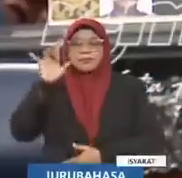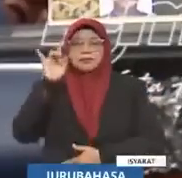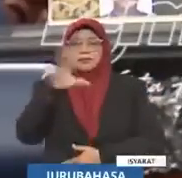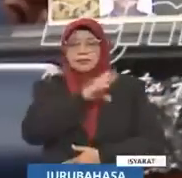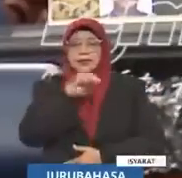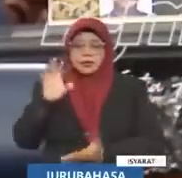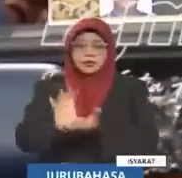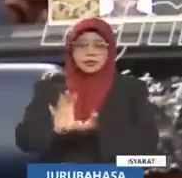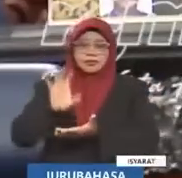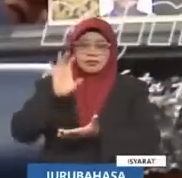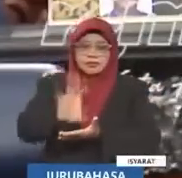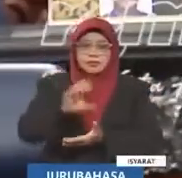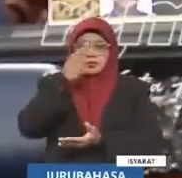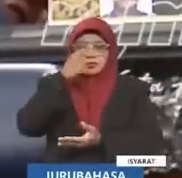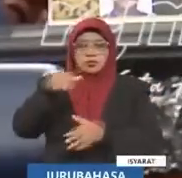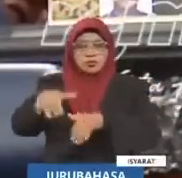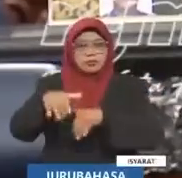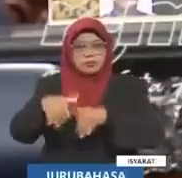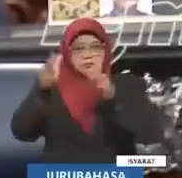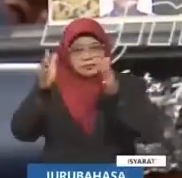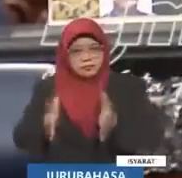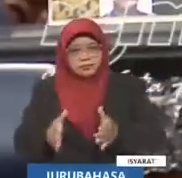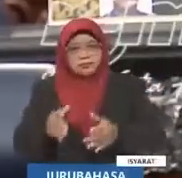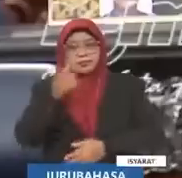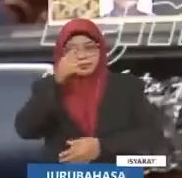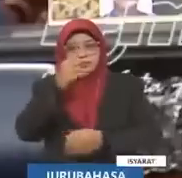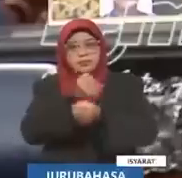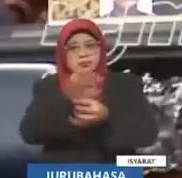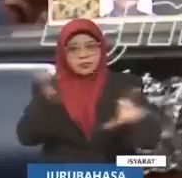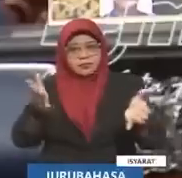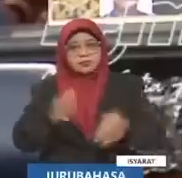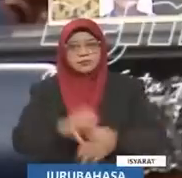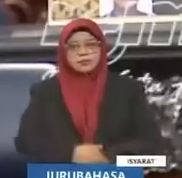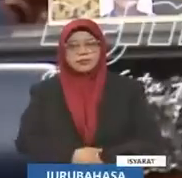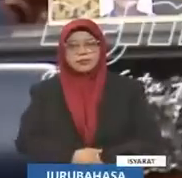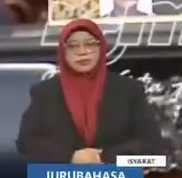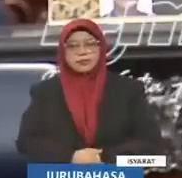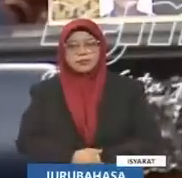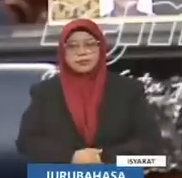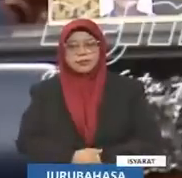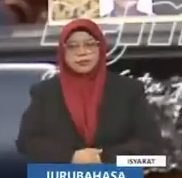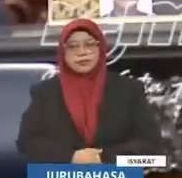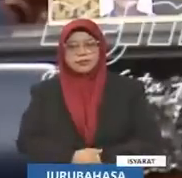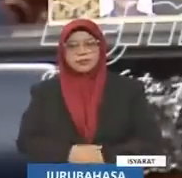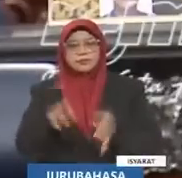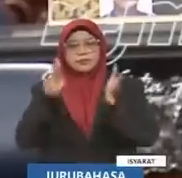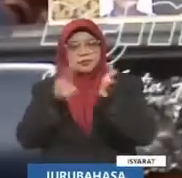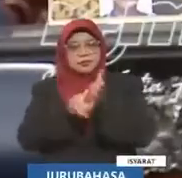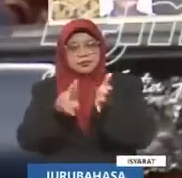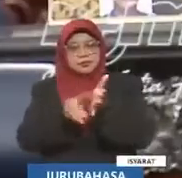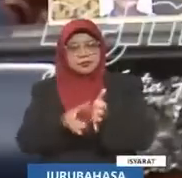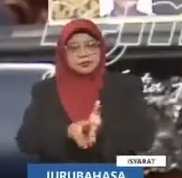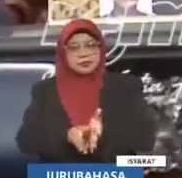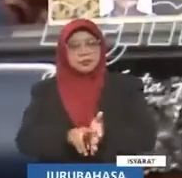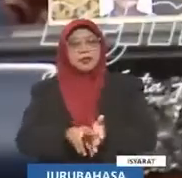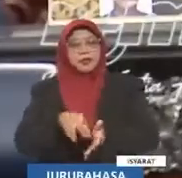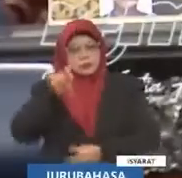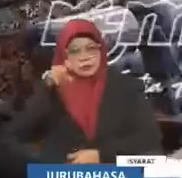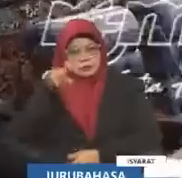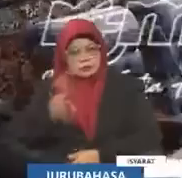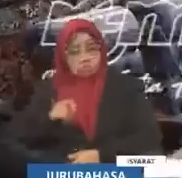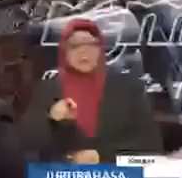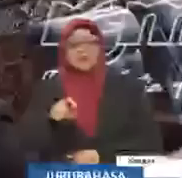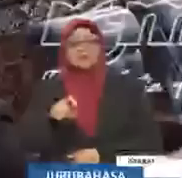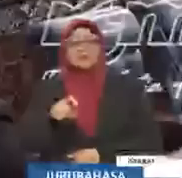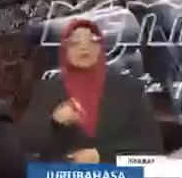kemudian per untuk gitu pada petani untuk makluman a Hai pendaftaran Misty